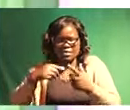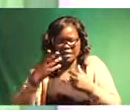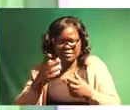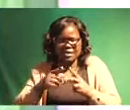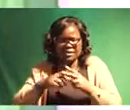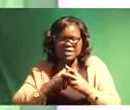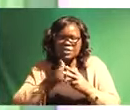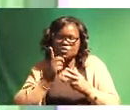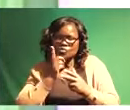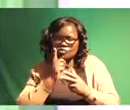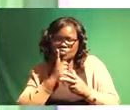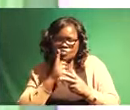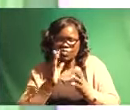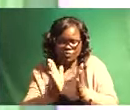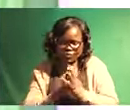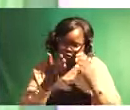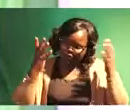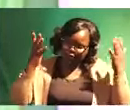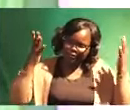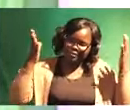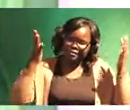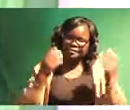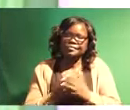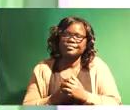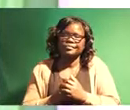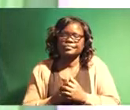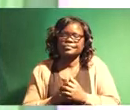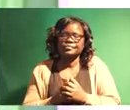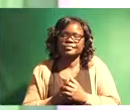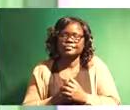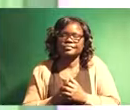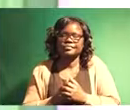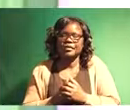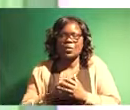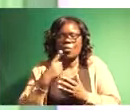kuanzia kesho. By